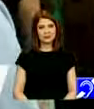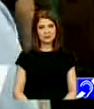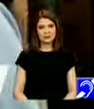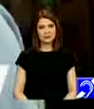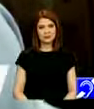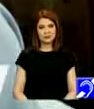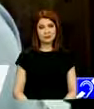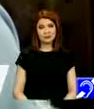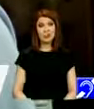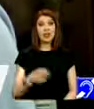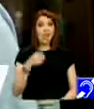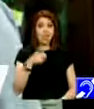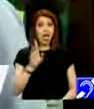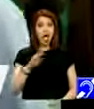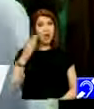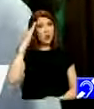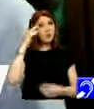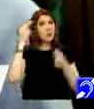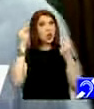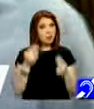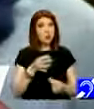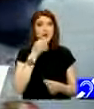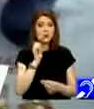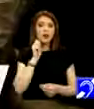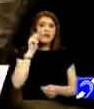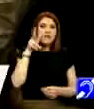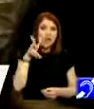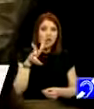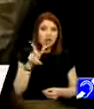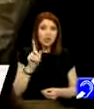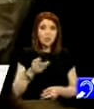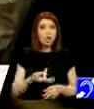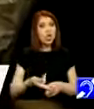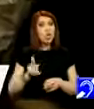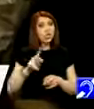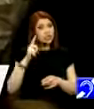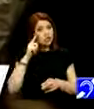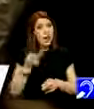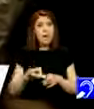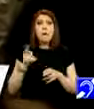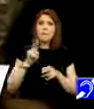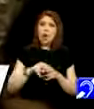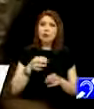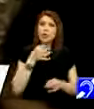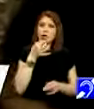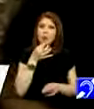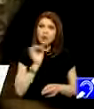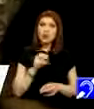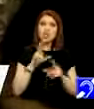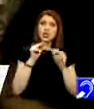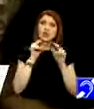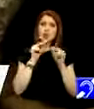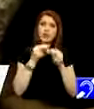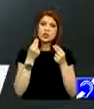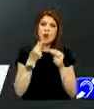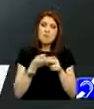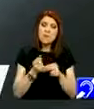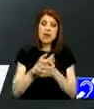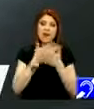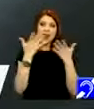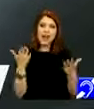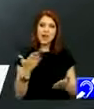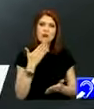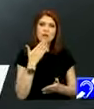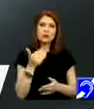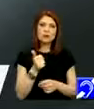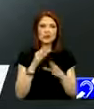people. Svetlana are o memorie bună și spune că de la o zi la alta își îmbogățește nu doar vocabularul, ci și pronunția. Mulțumesc